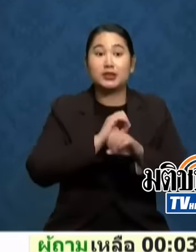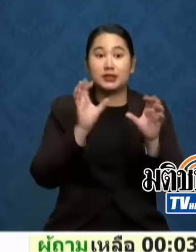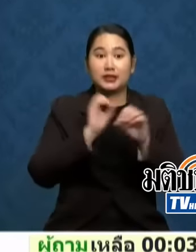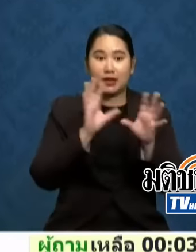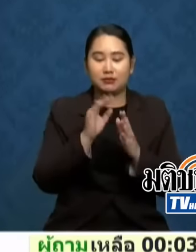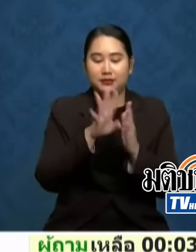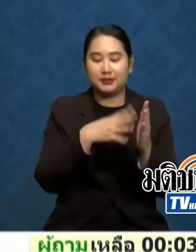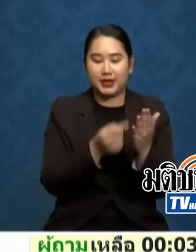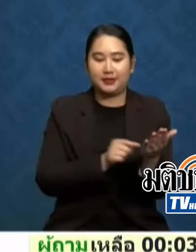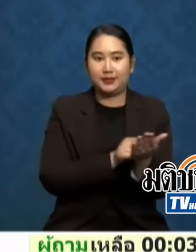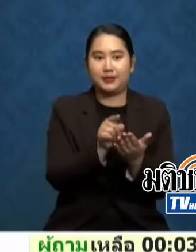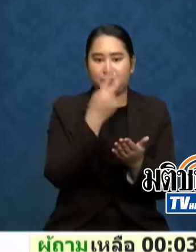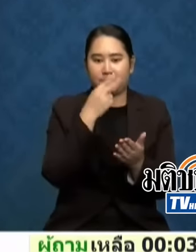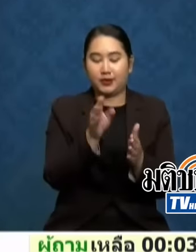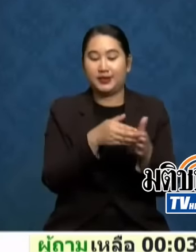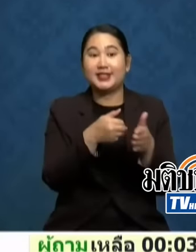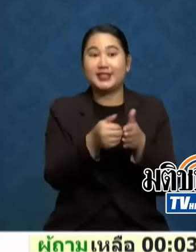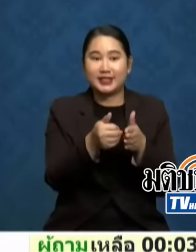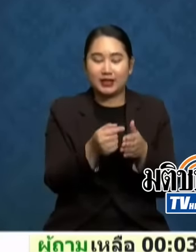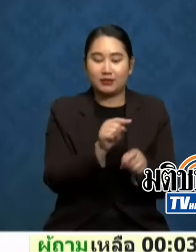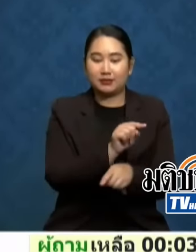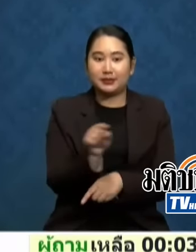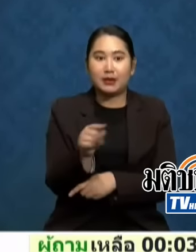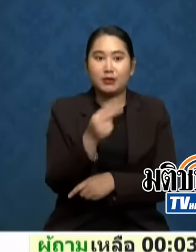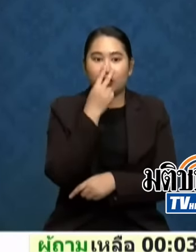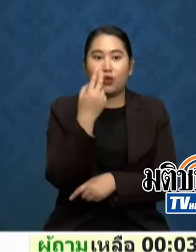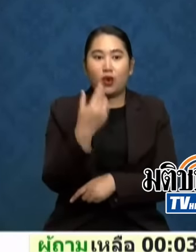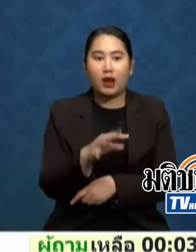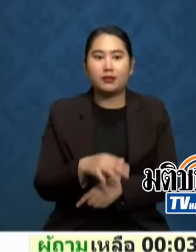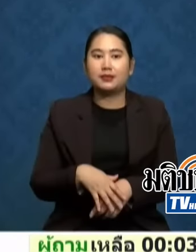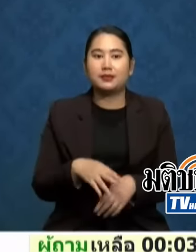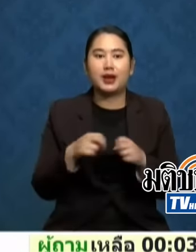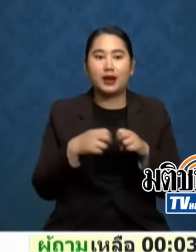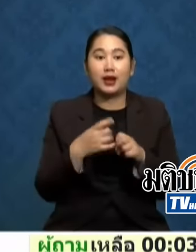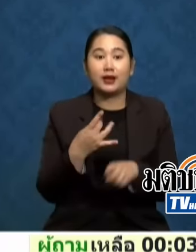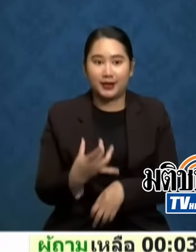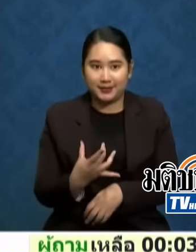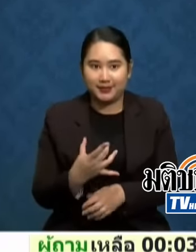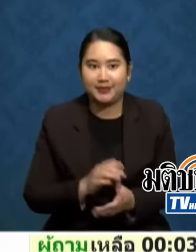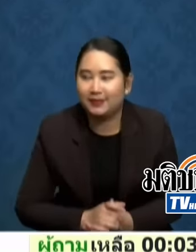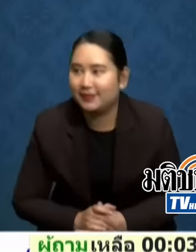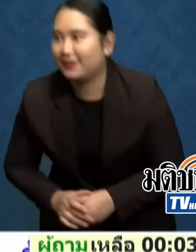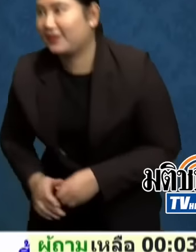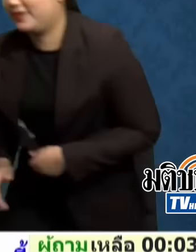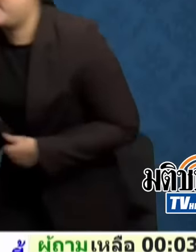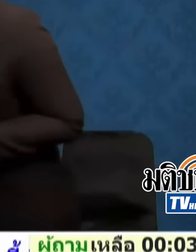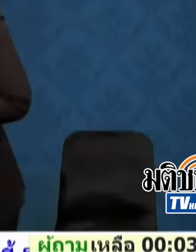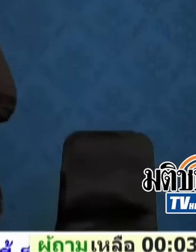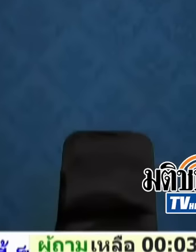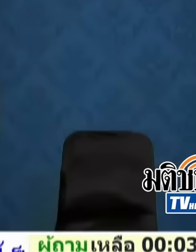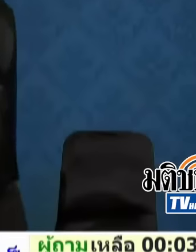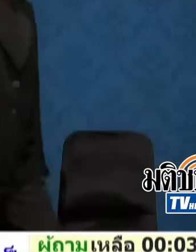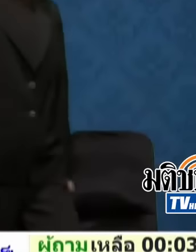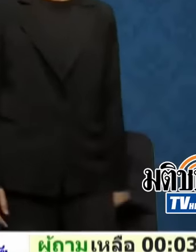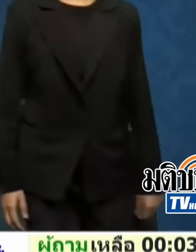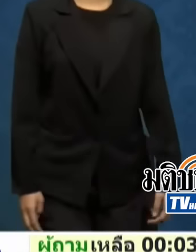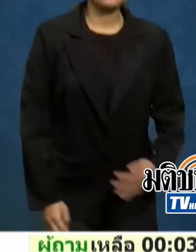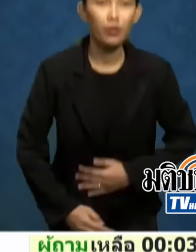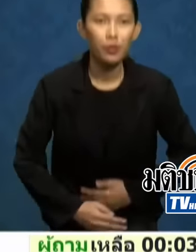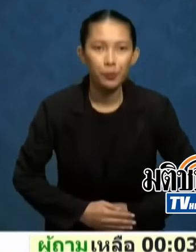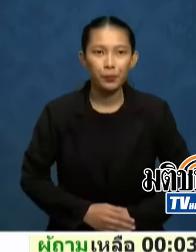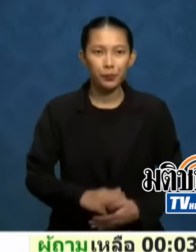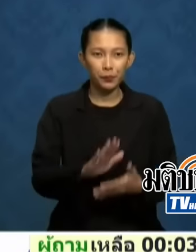ว่าพอแผนที่เสี่ยงมันถูกเขียนมาเป็นแบบนี้แล้วเนี่ยมันเกิดอะไรขึ้นครับแผนปฏิบัติงานหน้างานมันก็ขาดไปด้วย